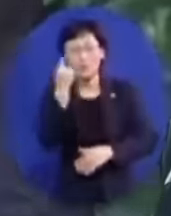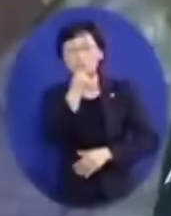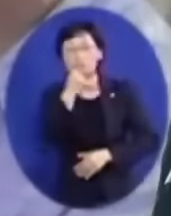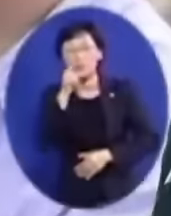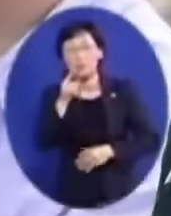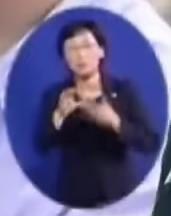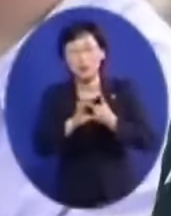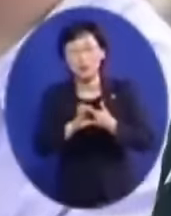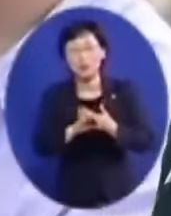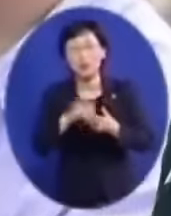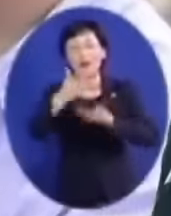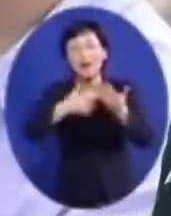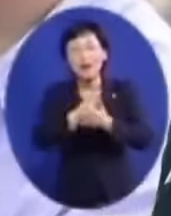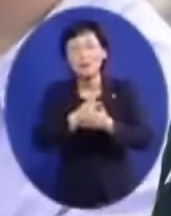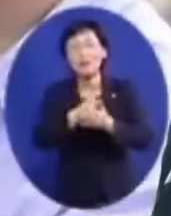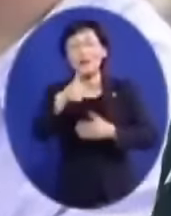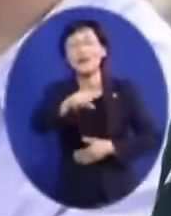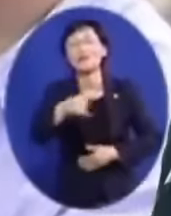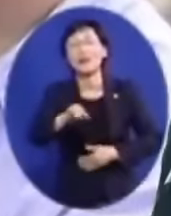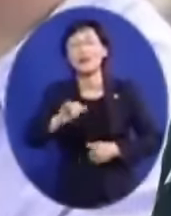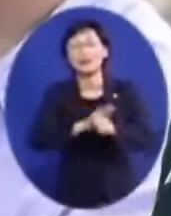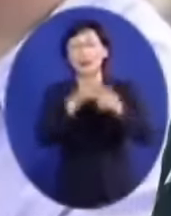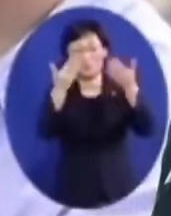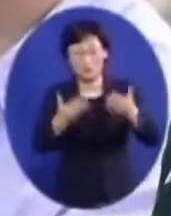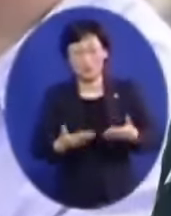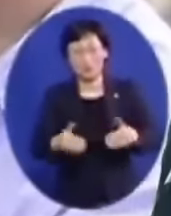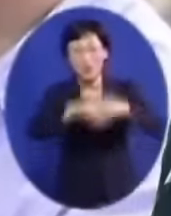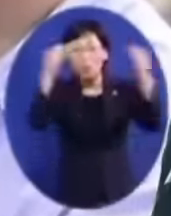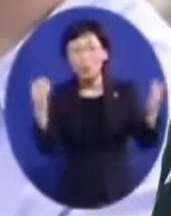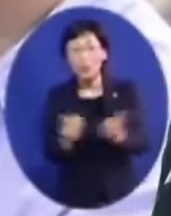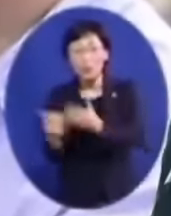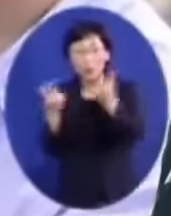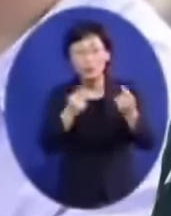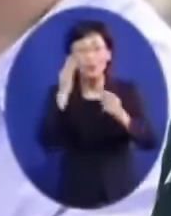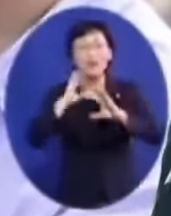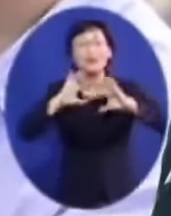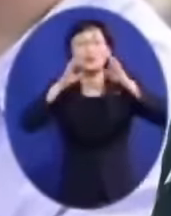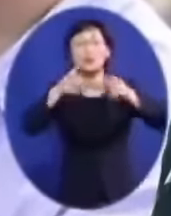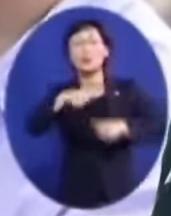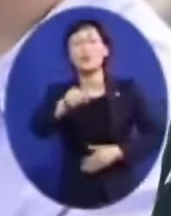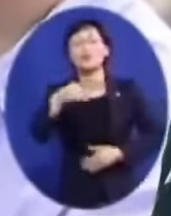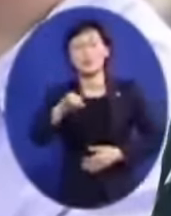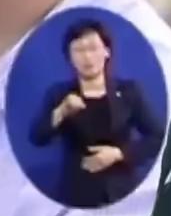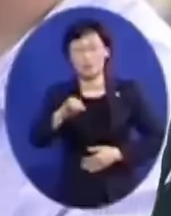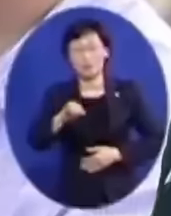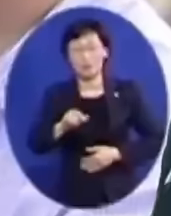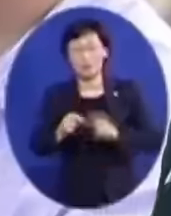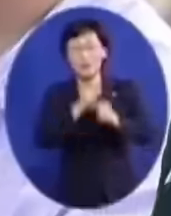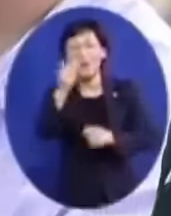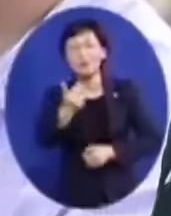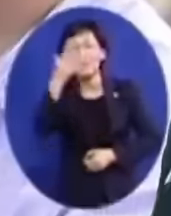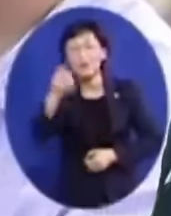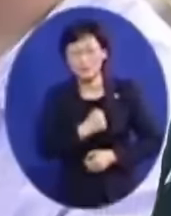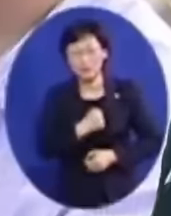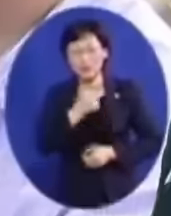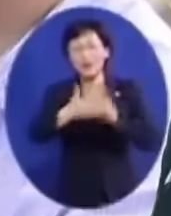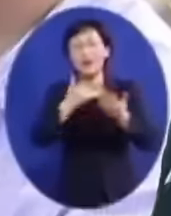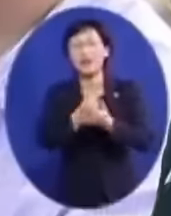되고 사랑을 받게 되는 것입니다. 여러분은 모두 다 천국 백성이요 영생을 가진 하나님의 자녀들인